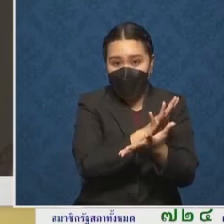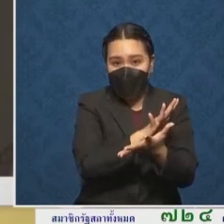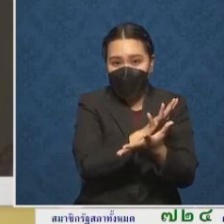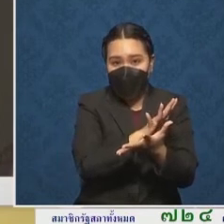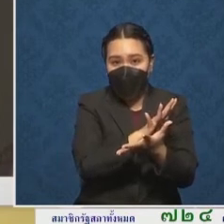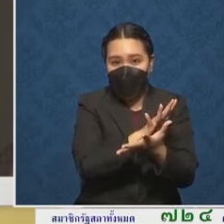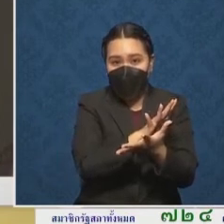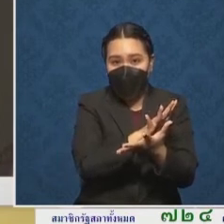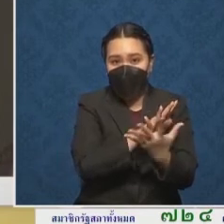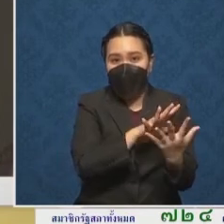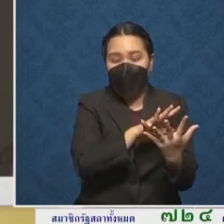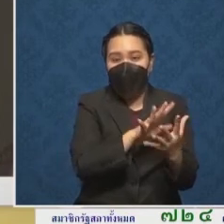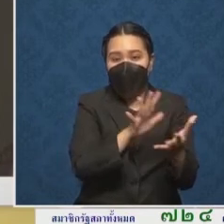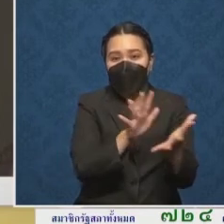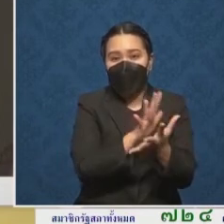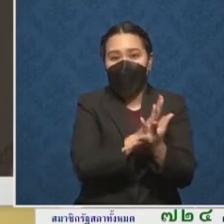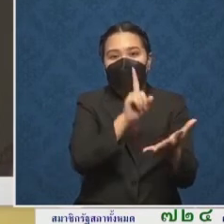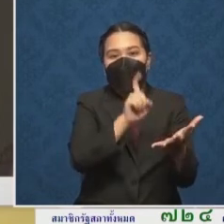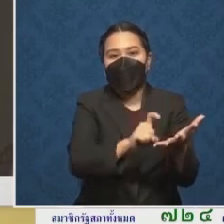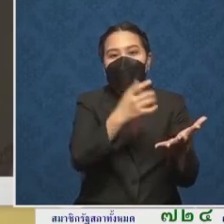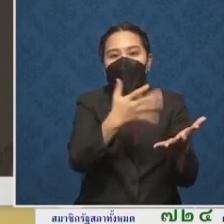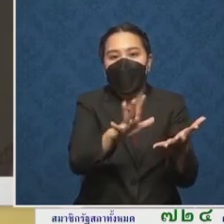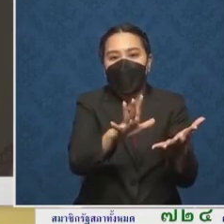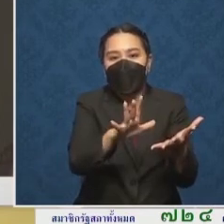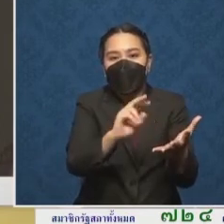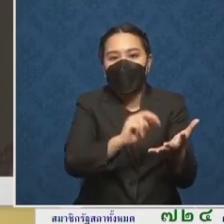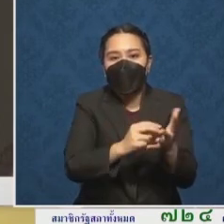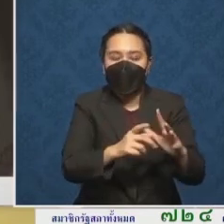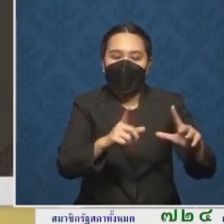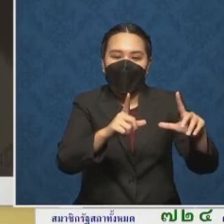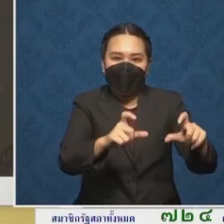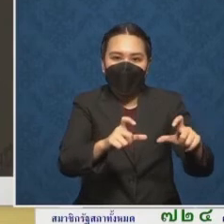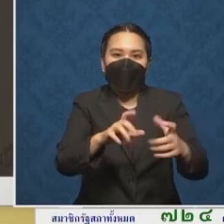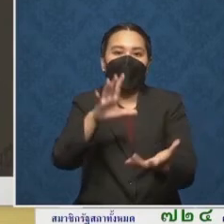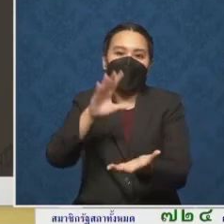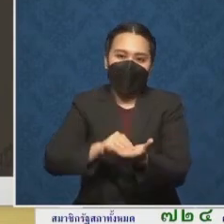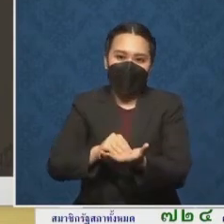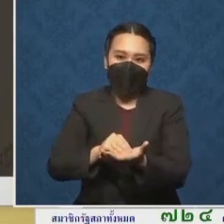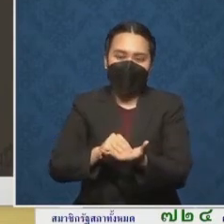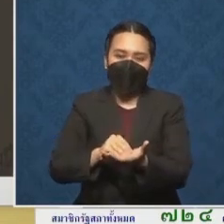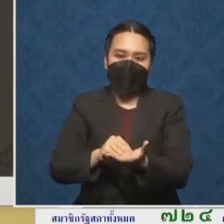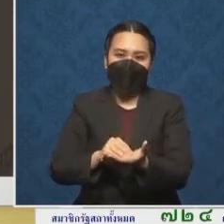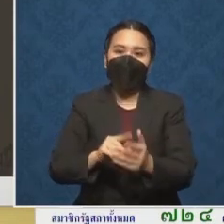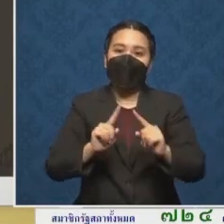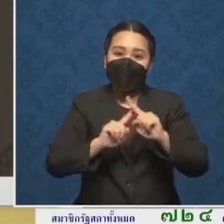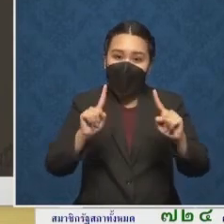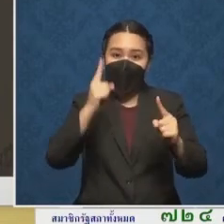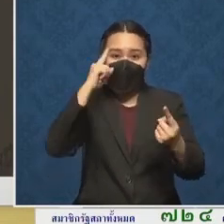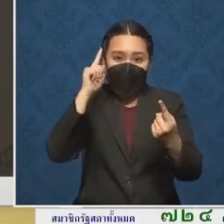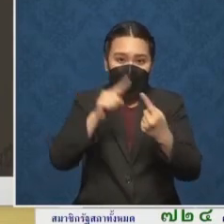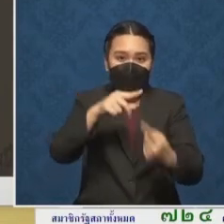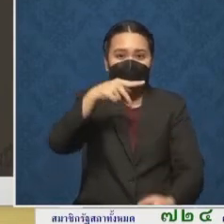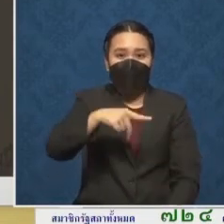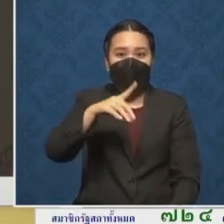ารหรือเรียกว่าเอกสารที่ตายแล้วจริงๆวัตถุประสงค์ของเขามีเอา